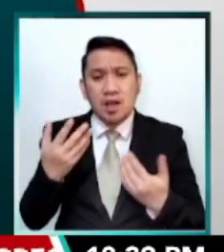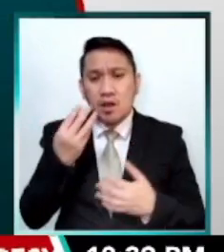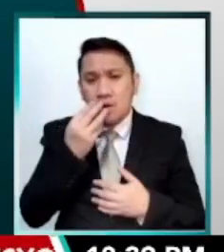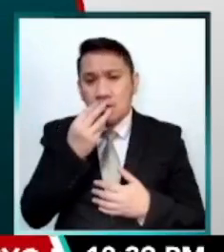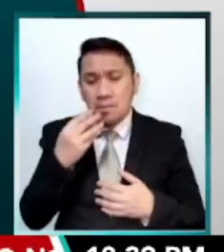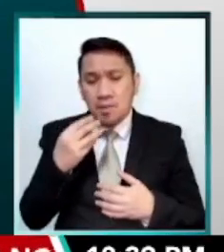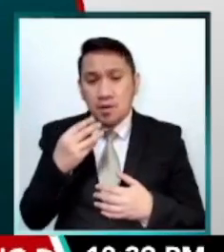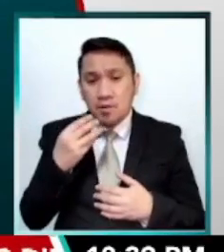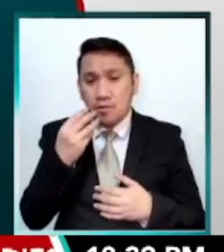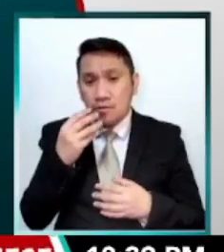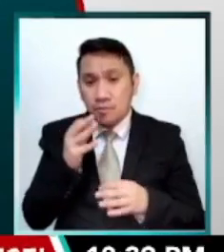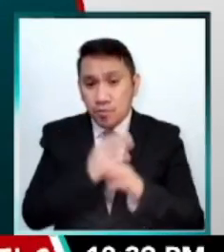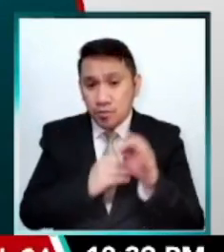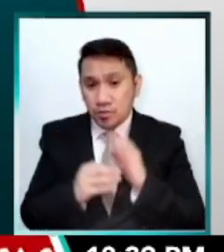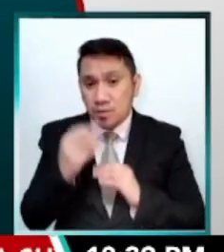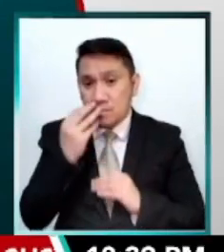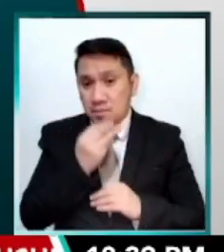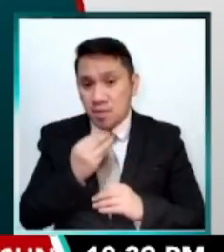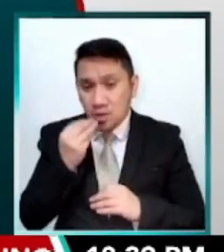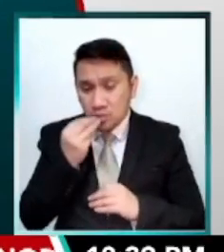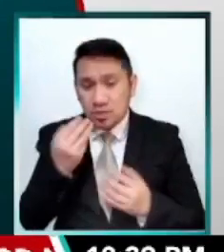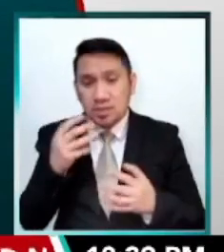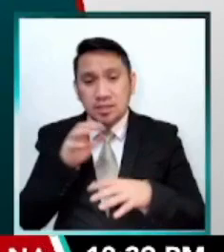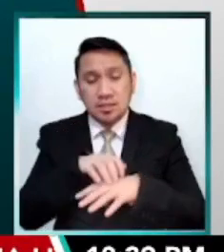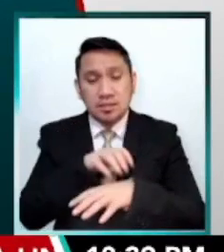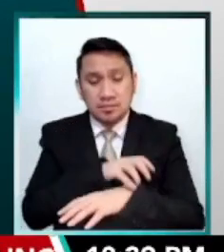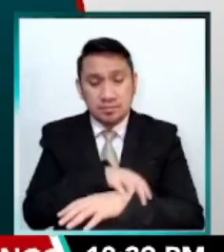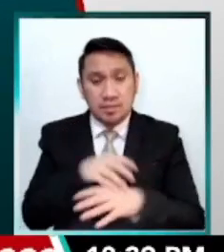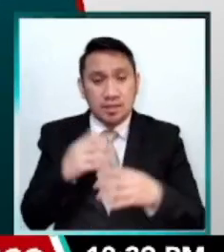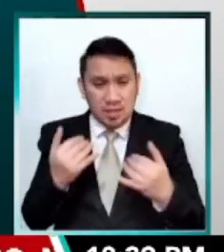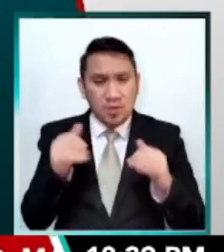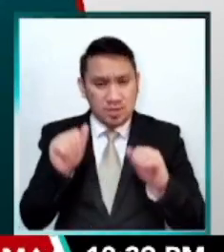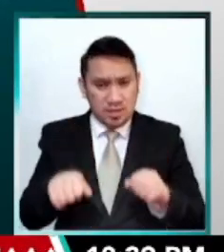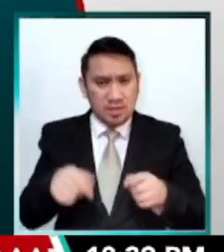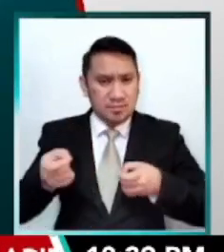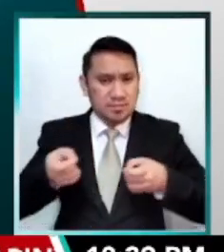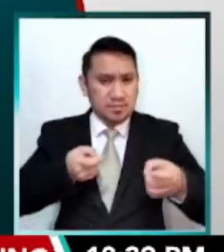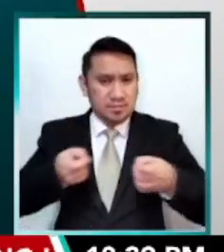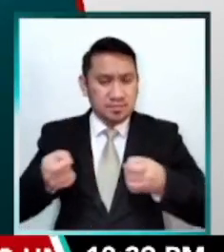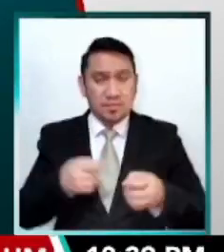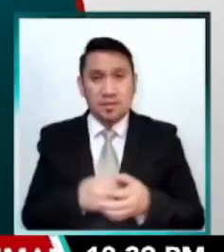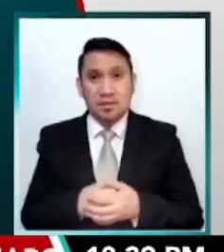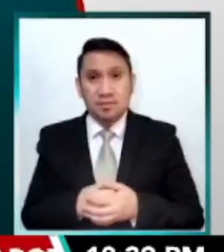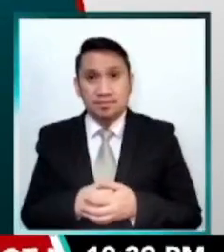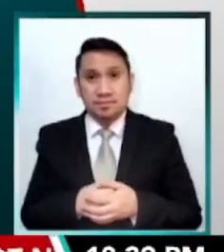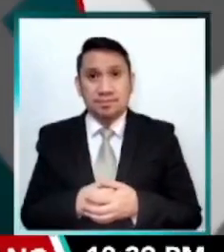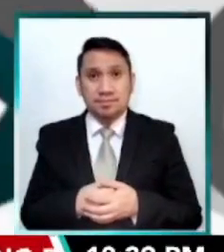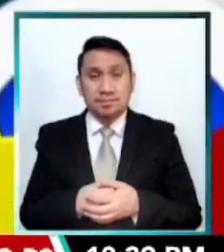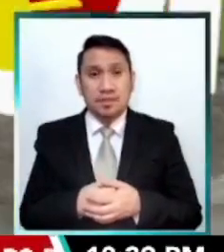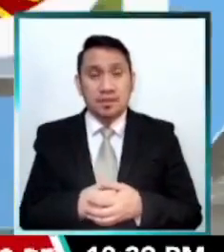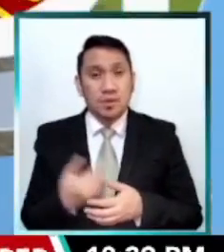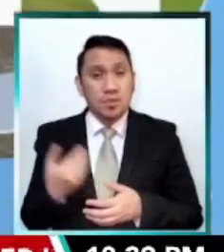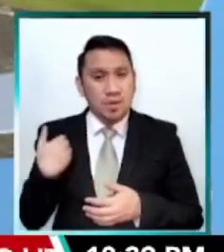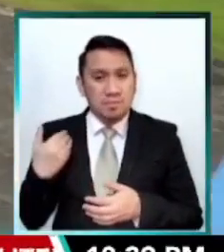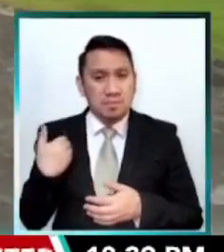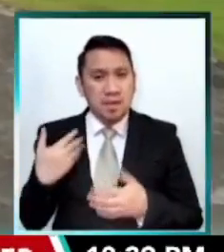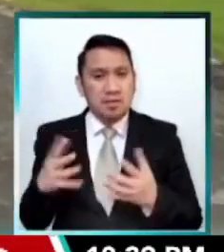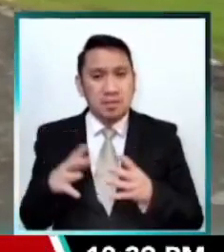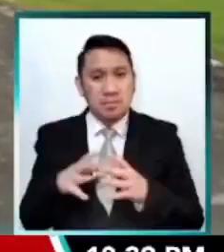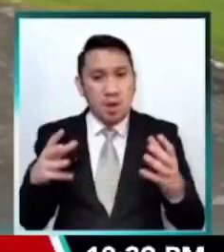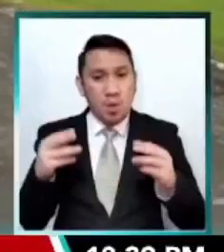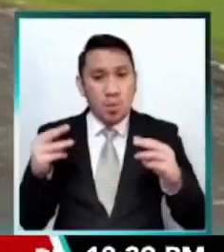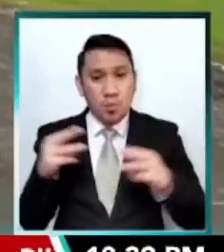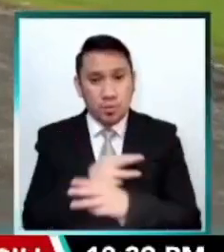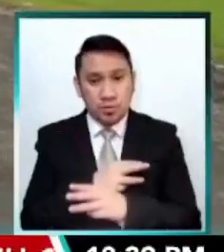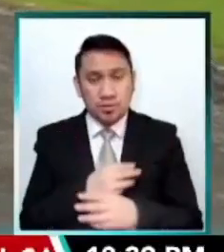hindi lumalakpas no doon sa mga sinasabi nating levels to declare an outbreak or epidemic.